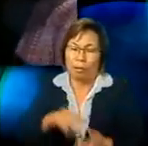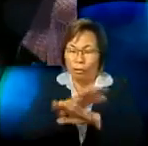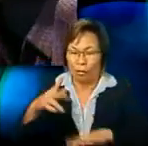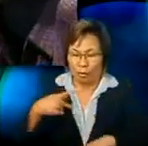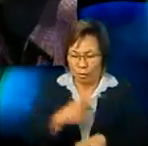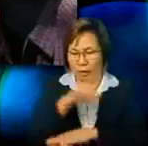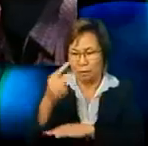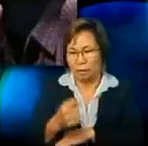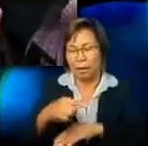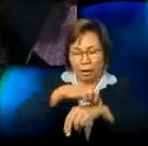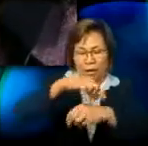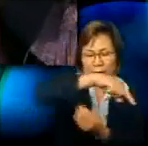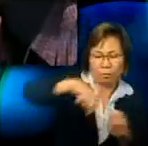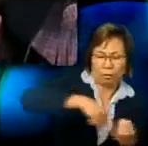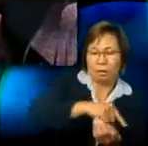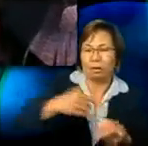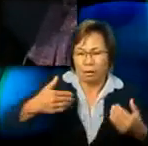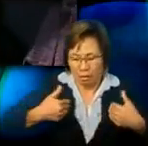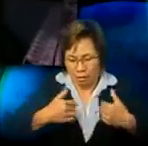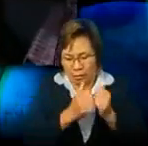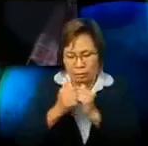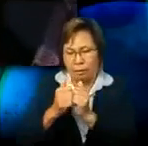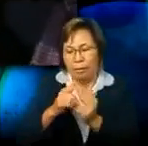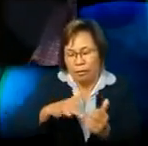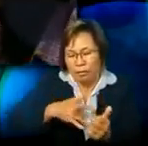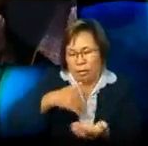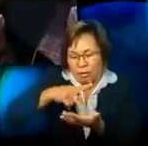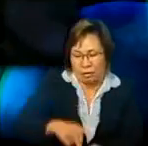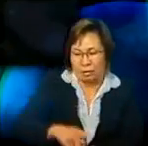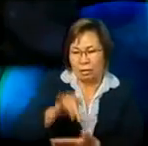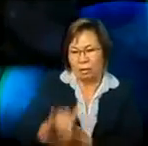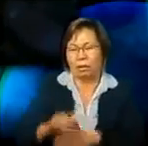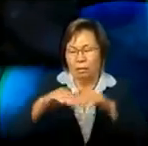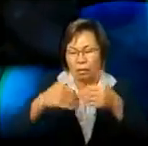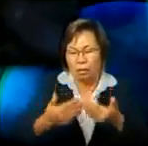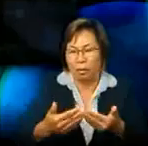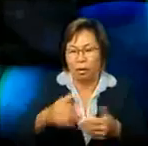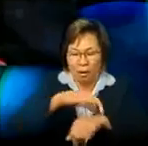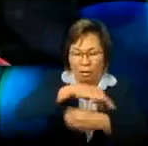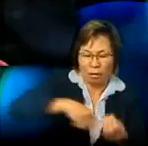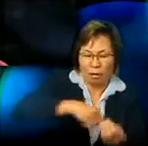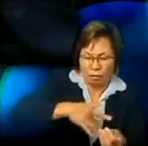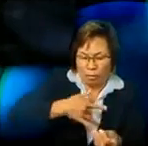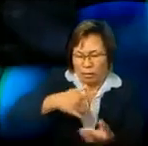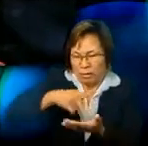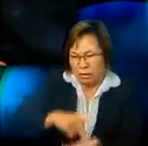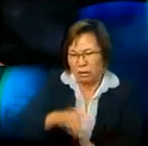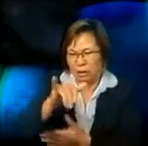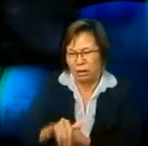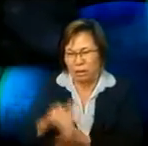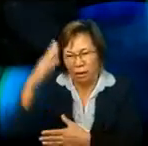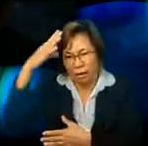je. Alam sekitar pun turut sama merasa kesannya. Macam mana alam sekitar pun boleh rasa kesannya,